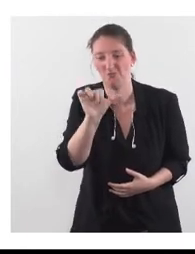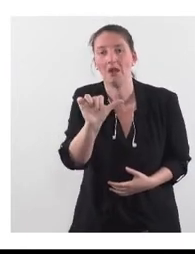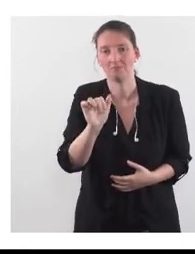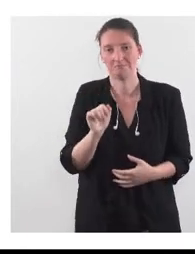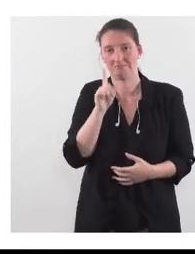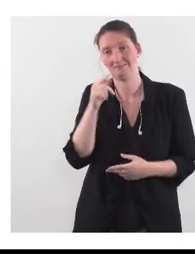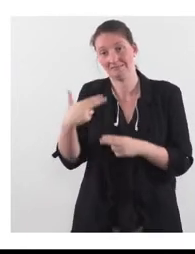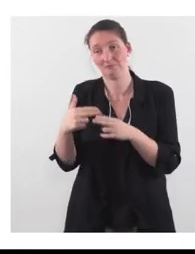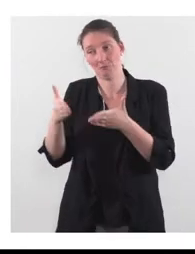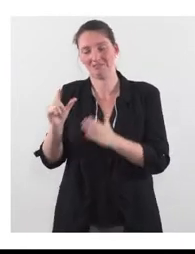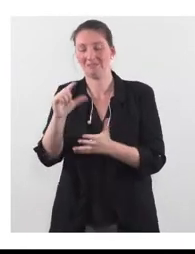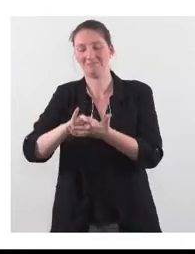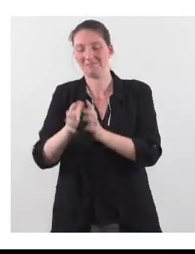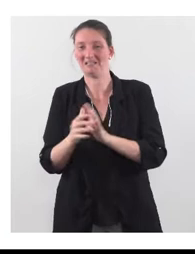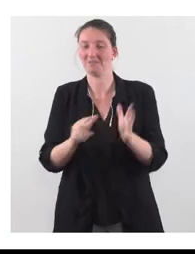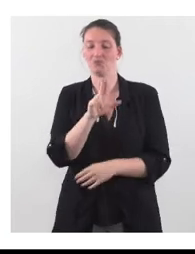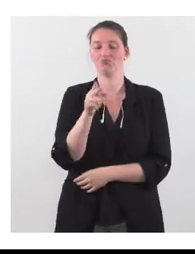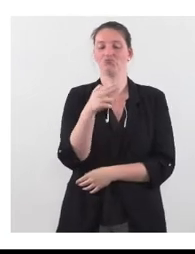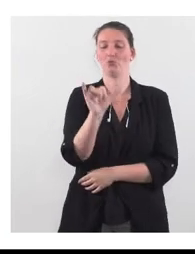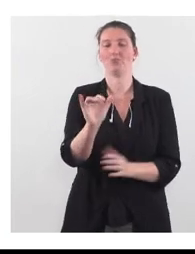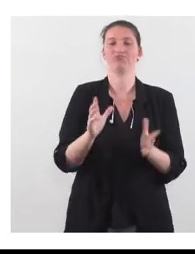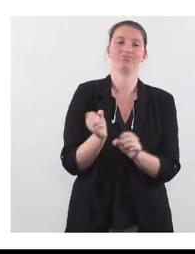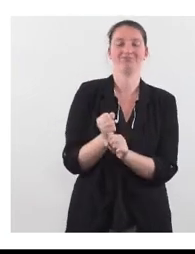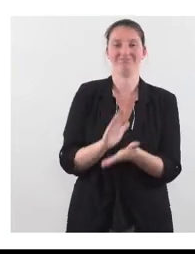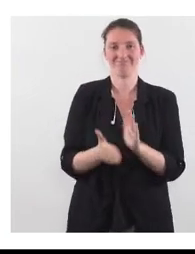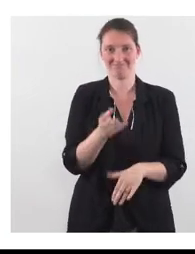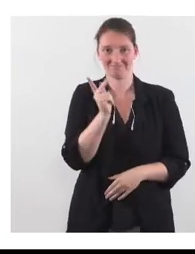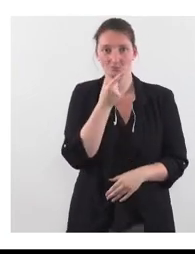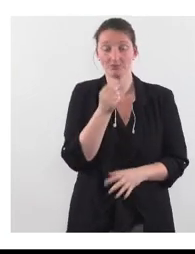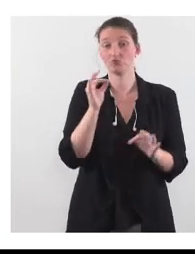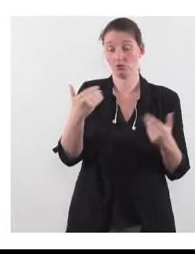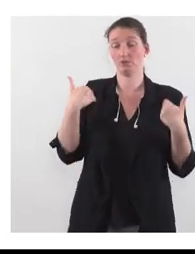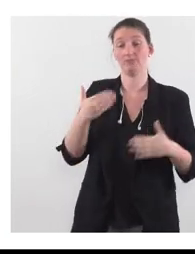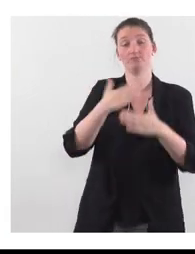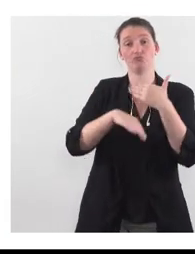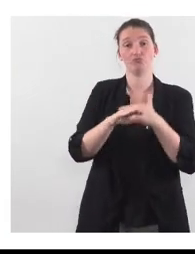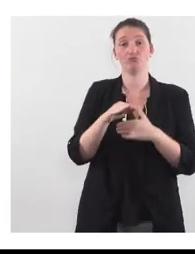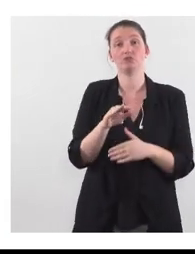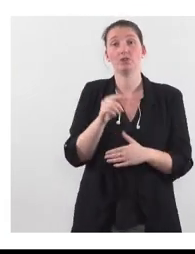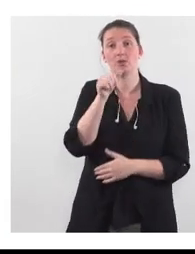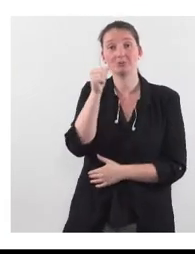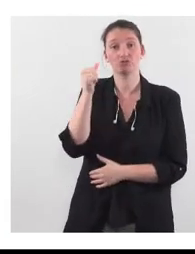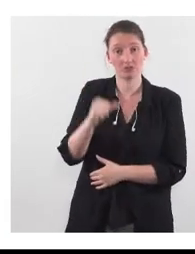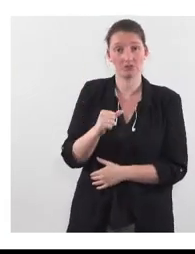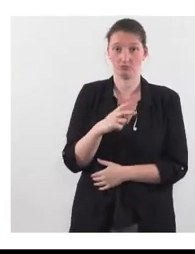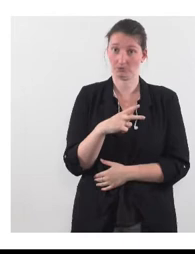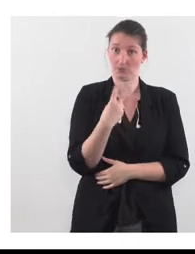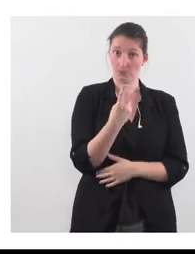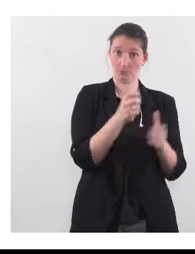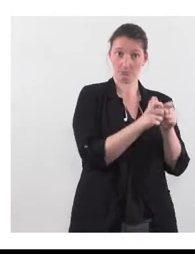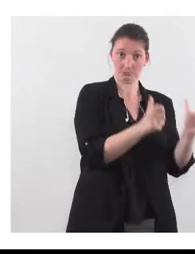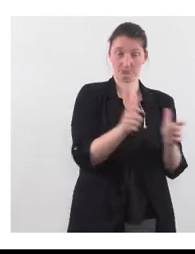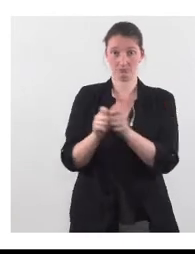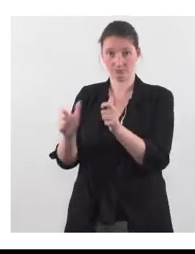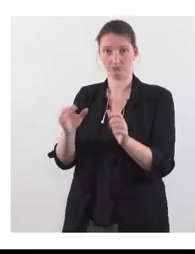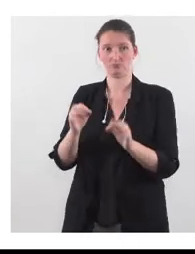officiel. Mais notre nom officiel est effectivement tel. On est un des deux organes de promotion de l'égalité en Belgique. Il y en a